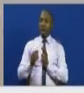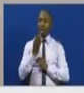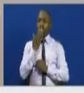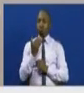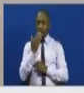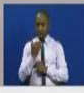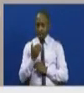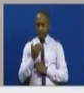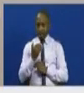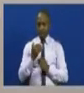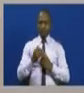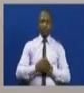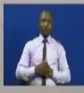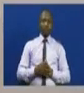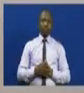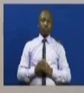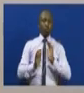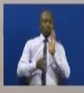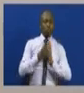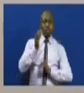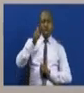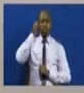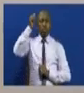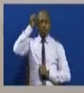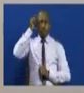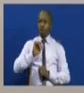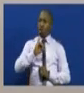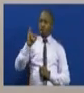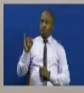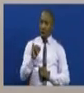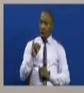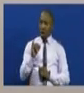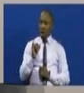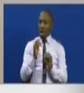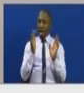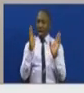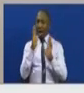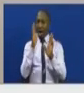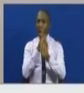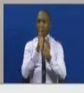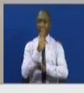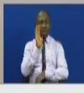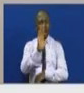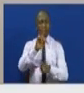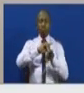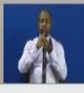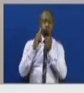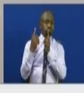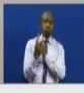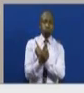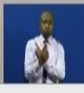kisukari. Na kuanzia juzi Ijumaa hali yake ilibadilika,